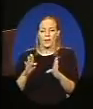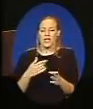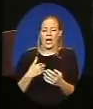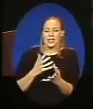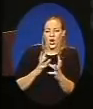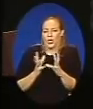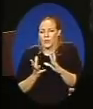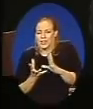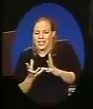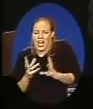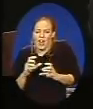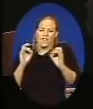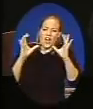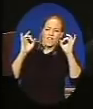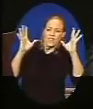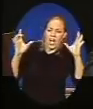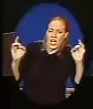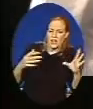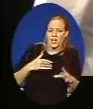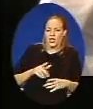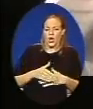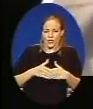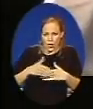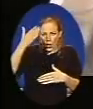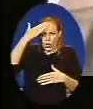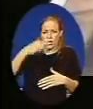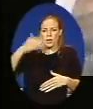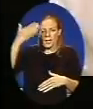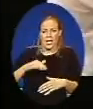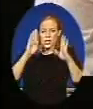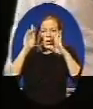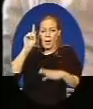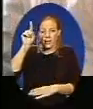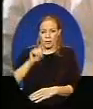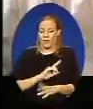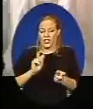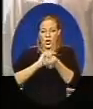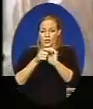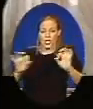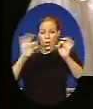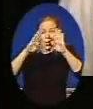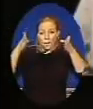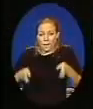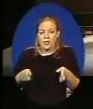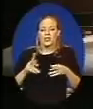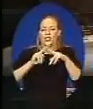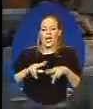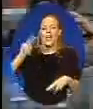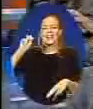אתפתל ואפאר, כמה שלא אתפוק את ראשי בקיר, אני לא מאמין בו. אני לא משנה כלום בירדן, זה יישאר